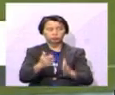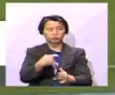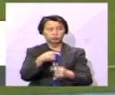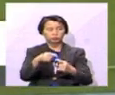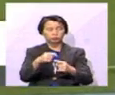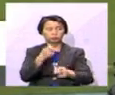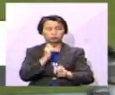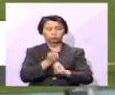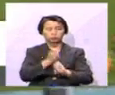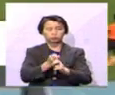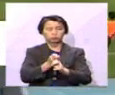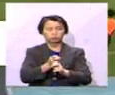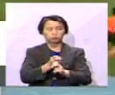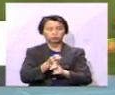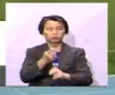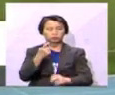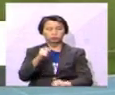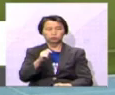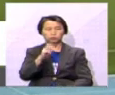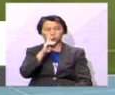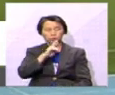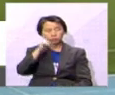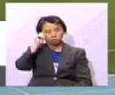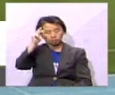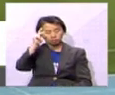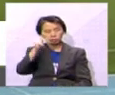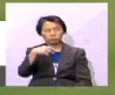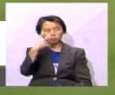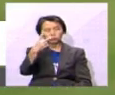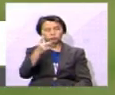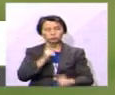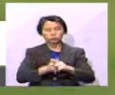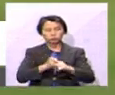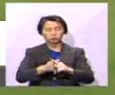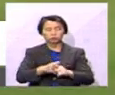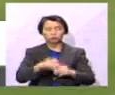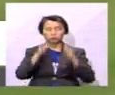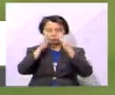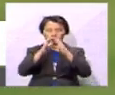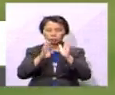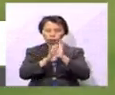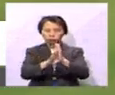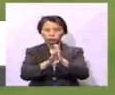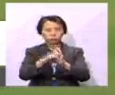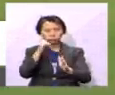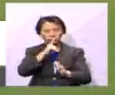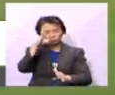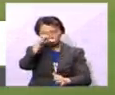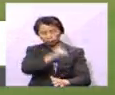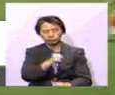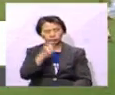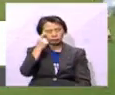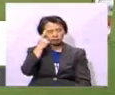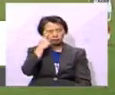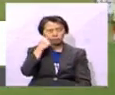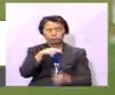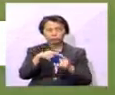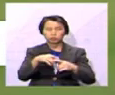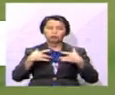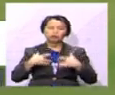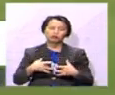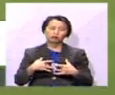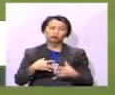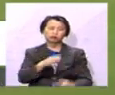apabila menyukarkan The Red Warriors. Selepas dua keputusan seri, Tok Gajah membuktikan mereka tidak mahu terlepas mata apabila